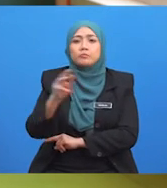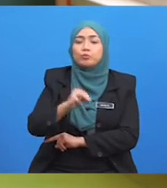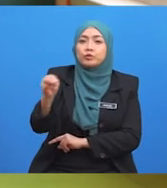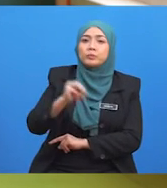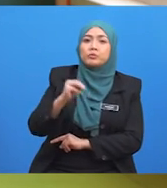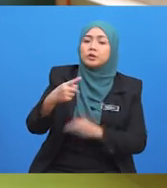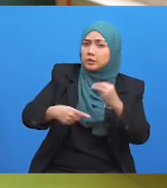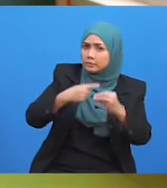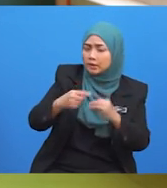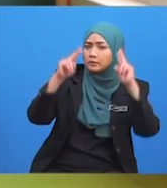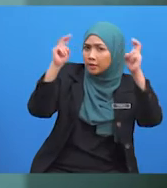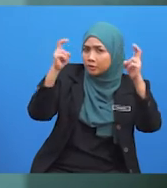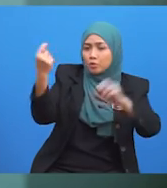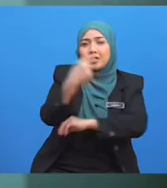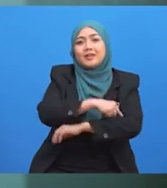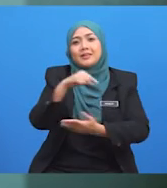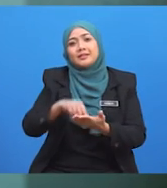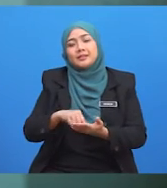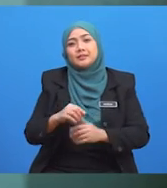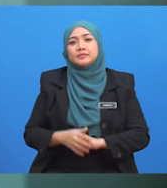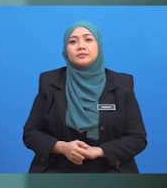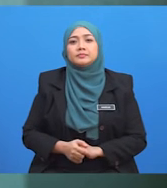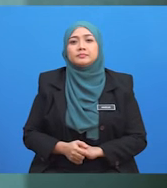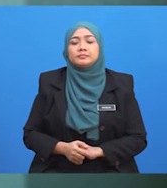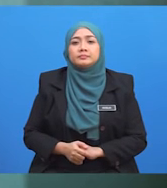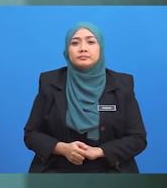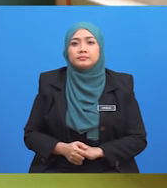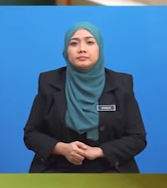tentang topik hari ini. Bagaimana?